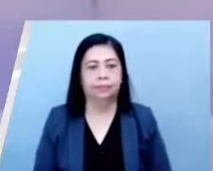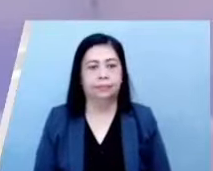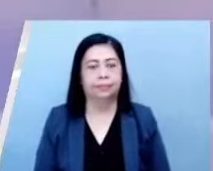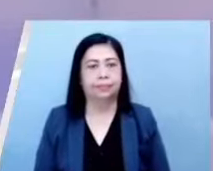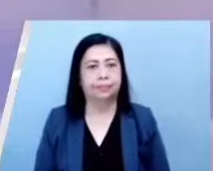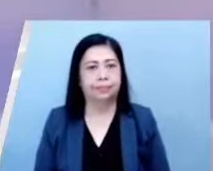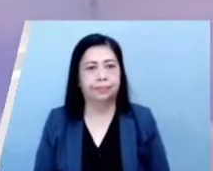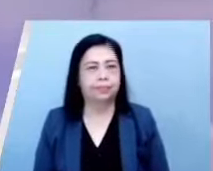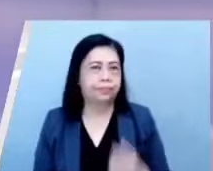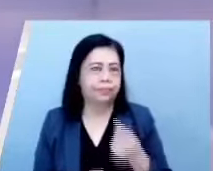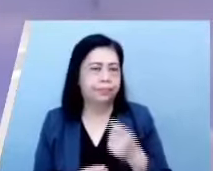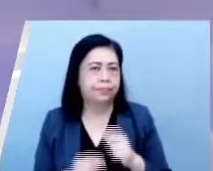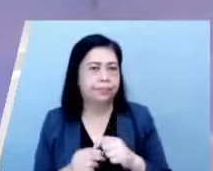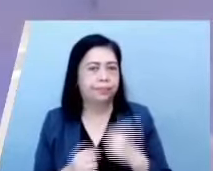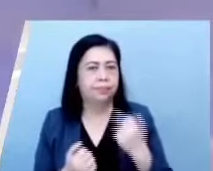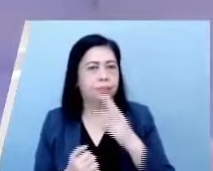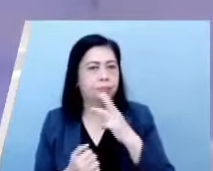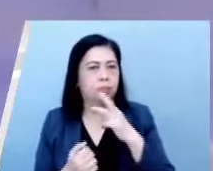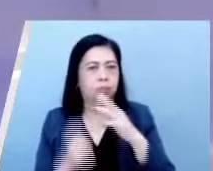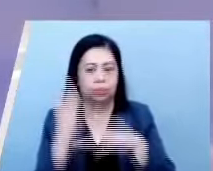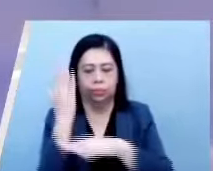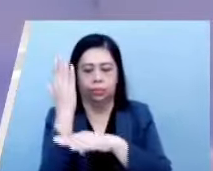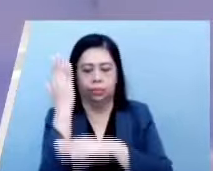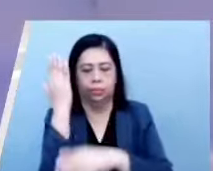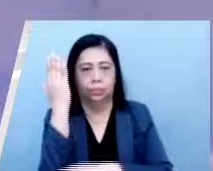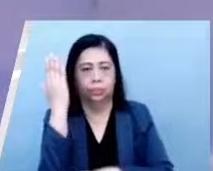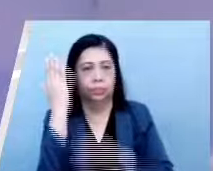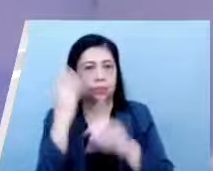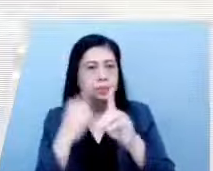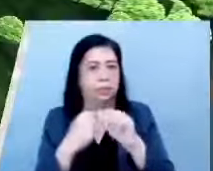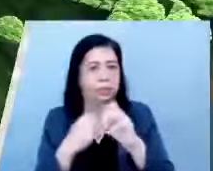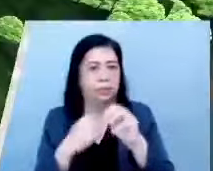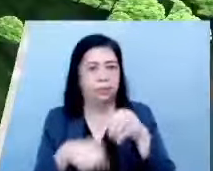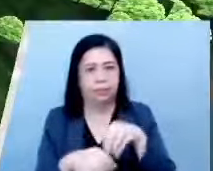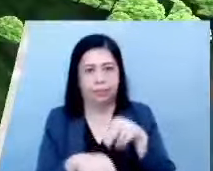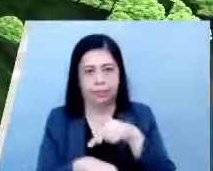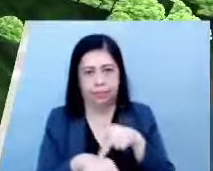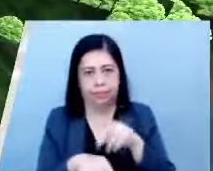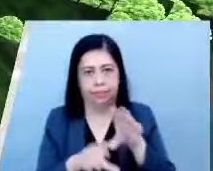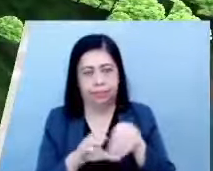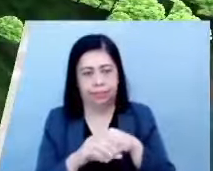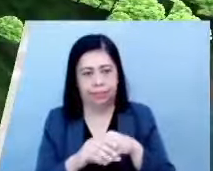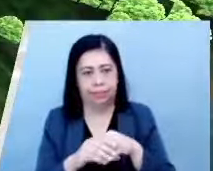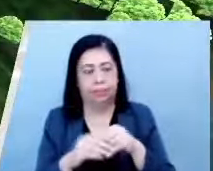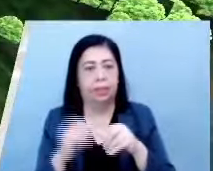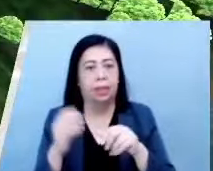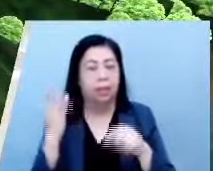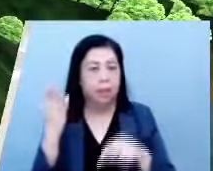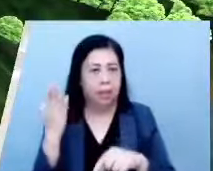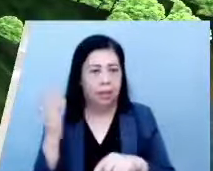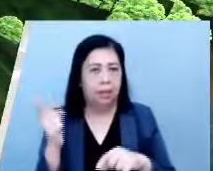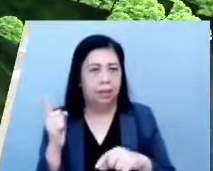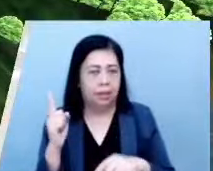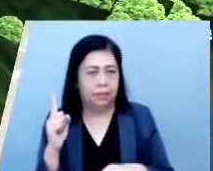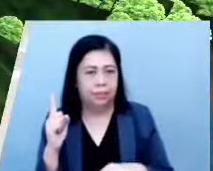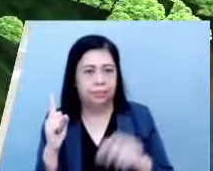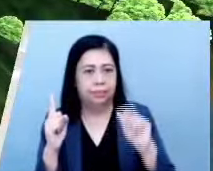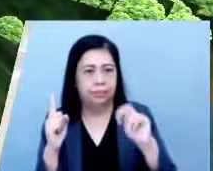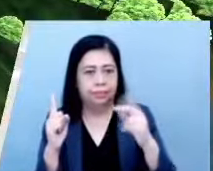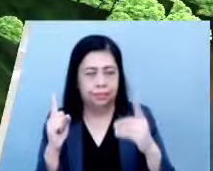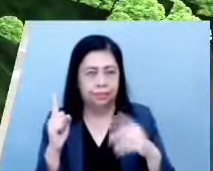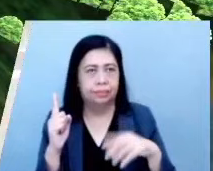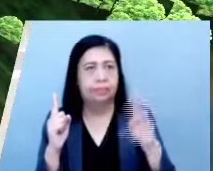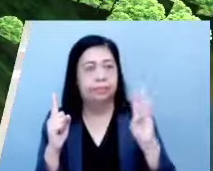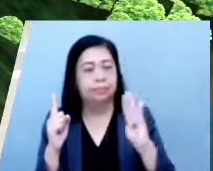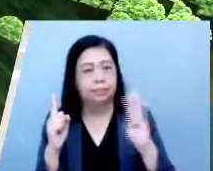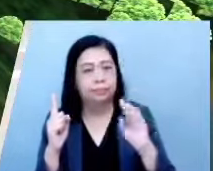Bahagyang bumaba ang level ng tubig ng ilang dam reservoirs sa bansa. At kabilang po dyan ang Angat, La Mesa, Binga, San